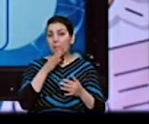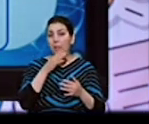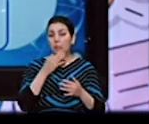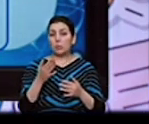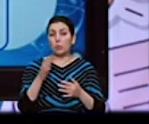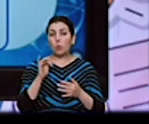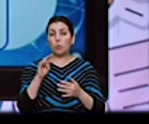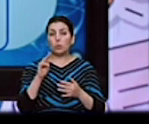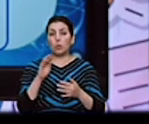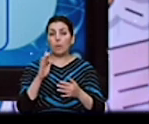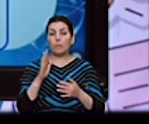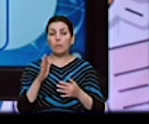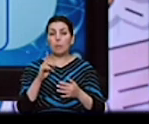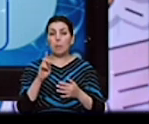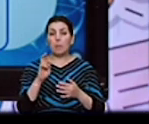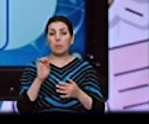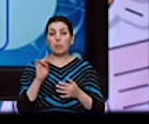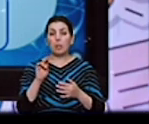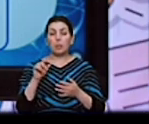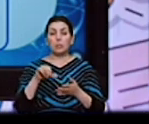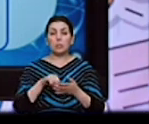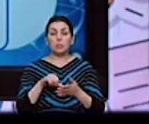o'lchov birliklari ishtirok etgan?